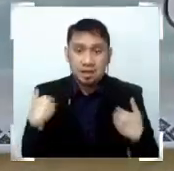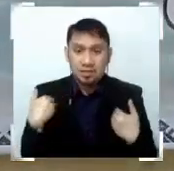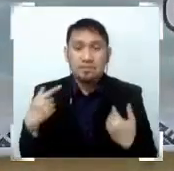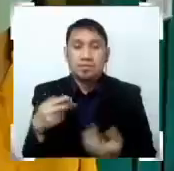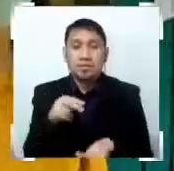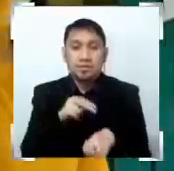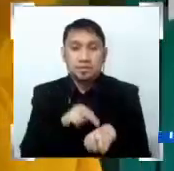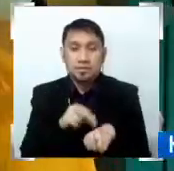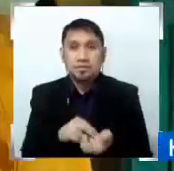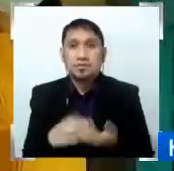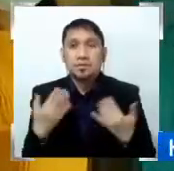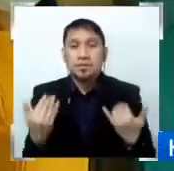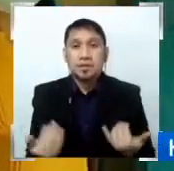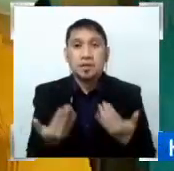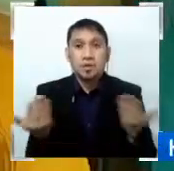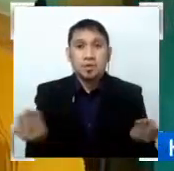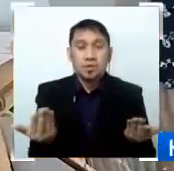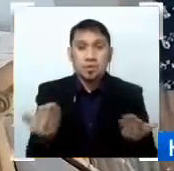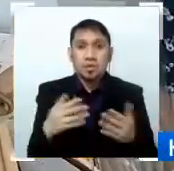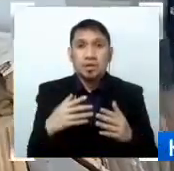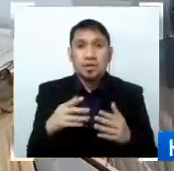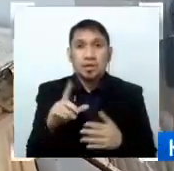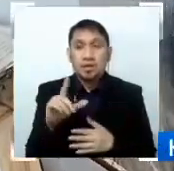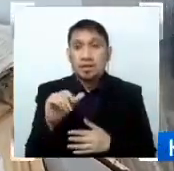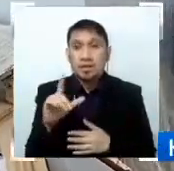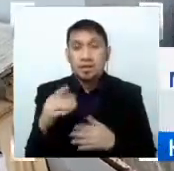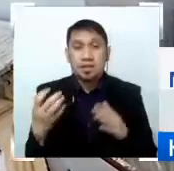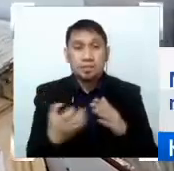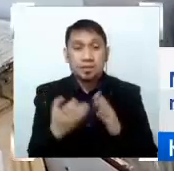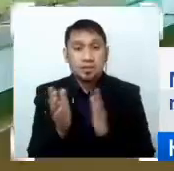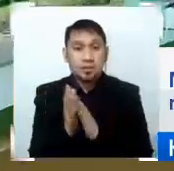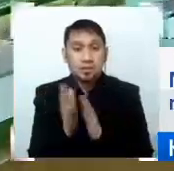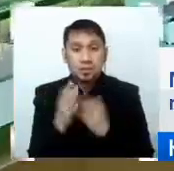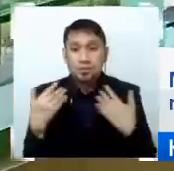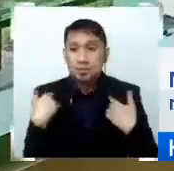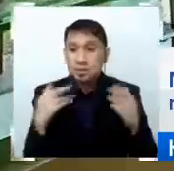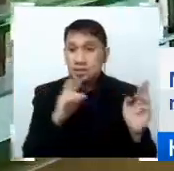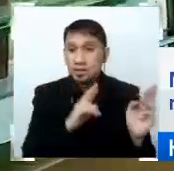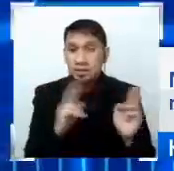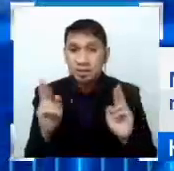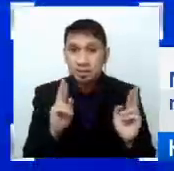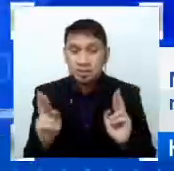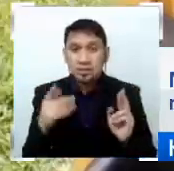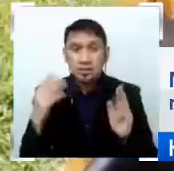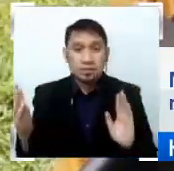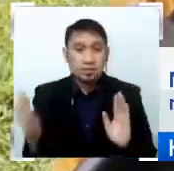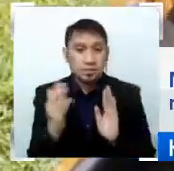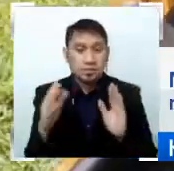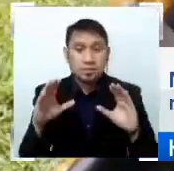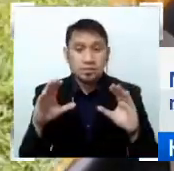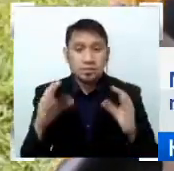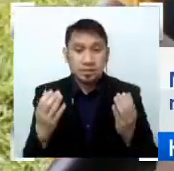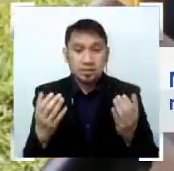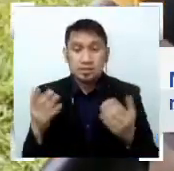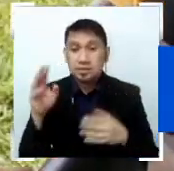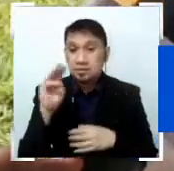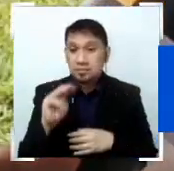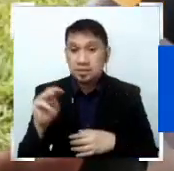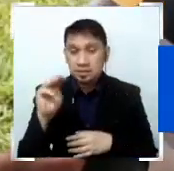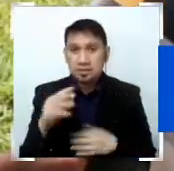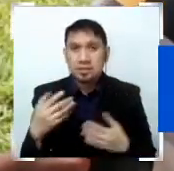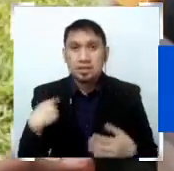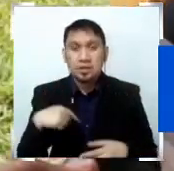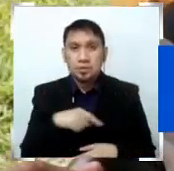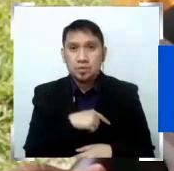Elementary School sa Barangay Assumption, Coronadal City, iniyahanda na rin para sa pilot face-to-face classes sa Lunes. Mixed emotions po. First